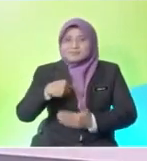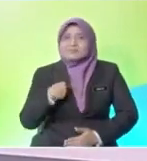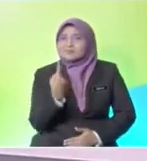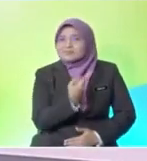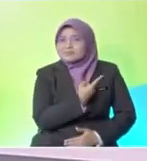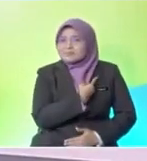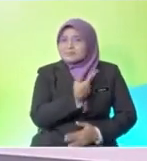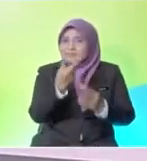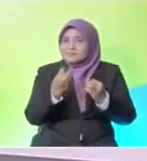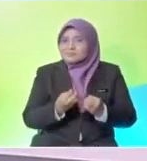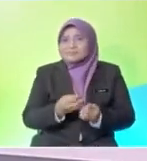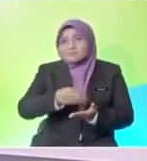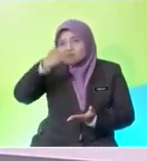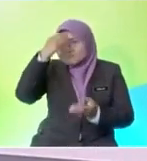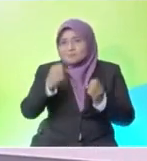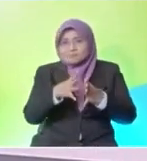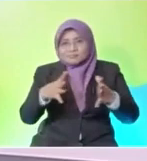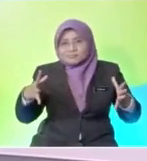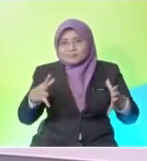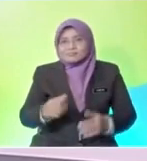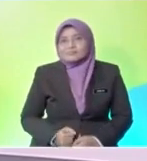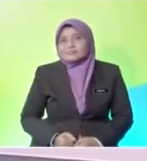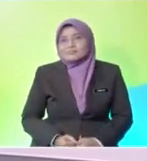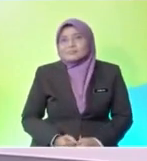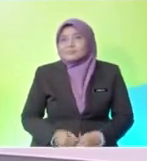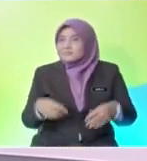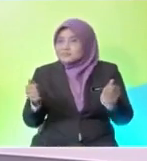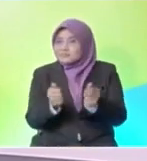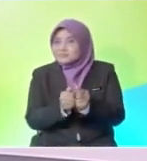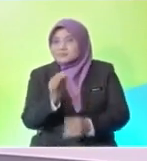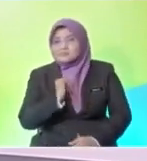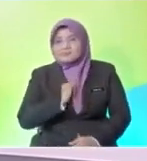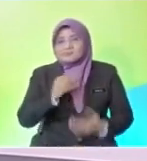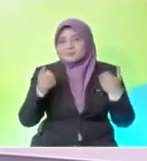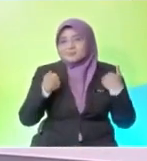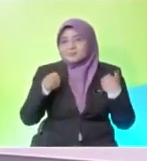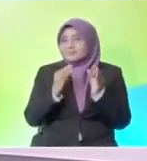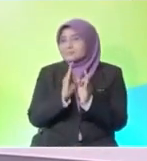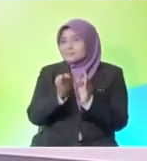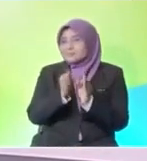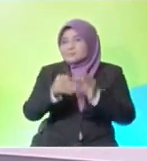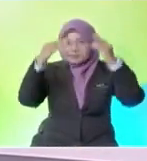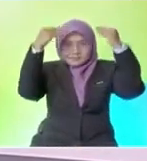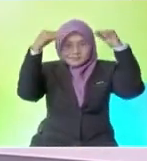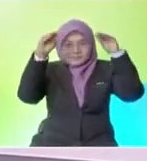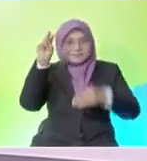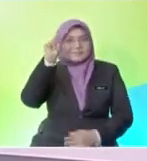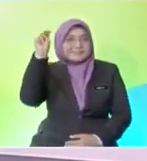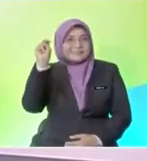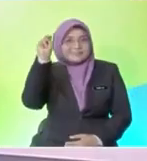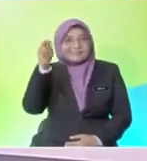mata pelajaran mereka bentuk dan teknologi bersama saya tentunya ada juru bahasa isyarat juga yaitu Cikgu Nabila